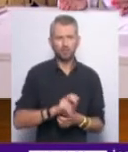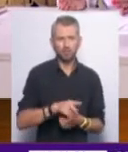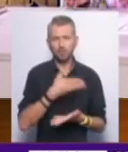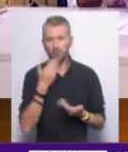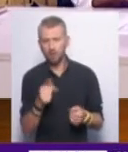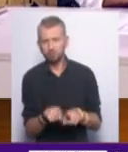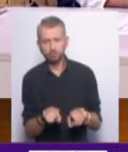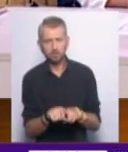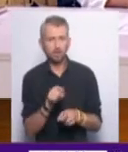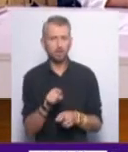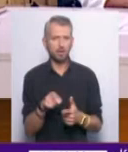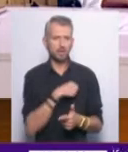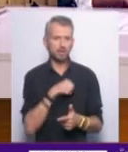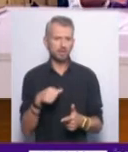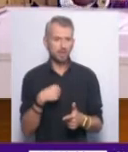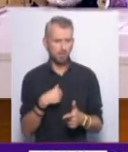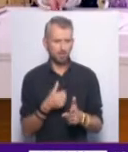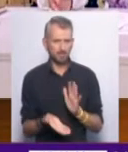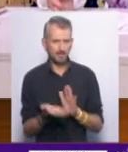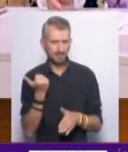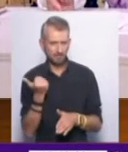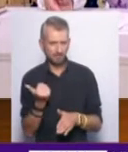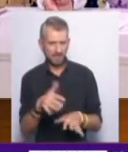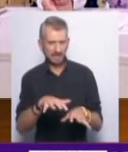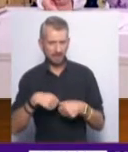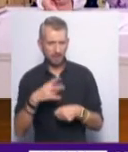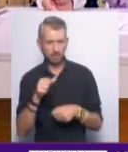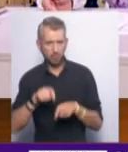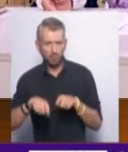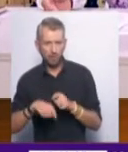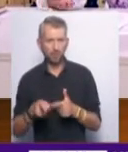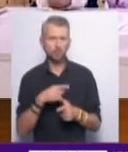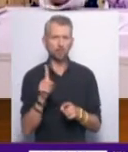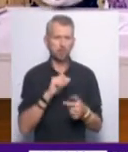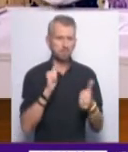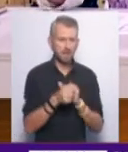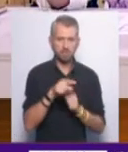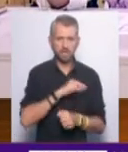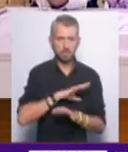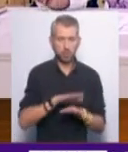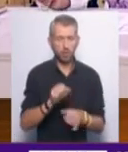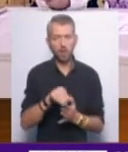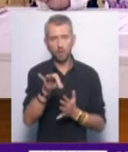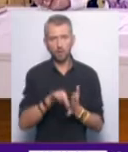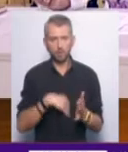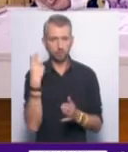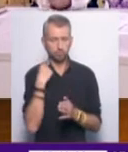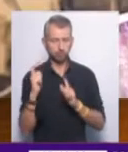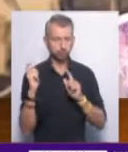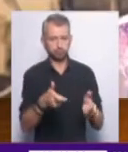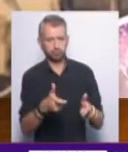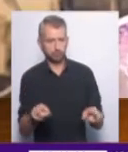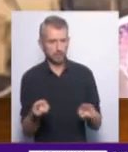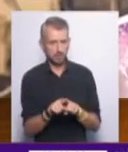нема, чи вони самі зняли на повірку, чи вони щось міняють, він там не працює. А одразу виставляють рахунки